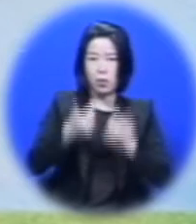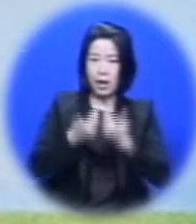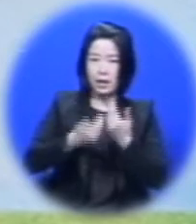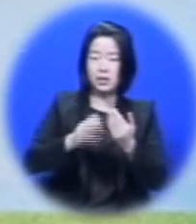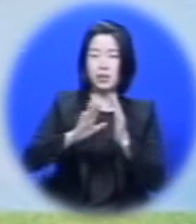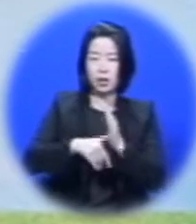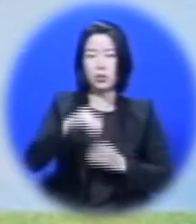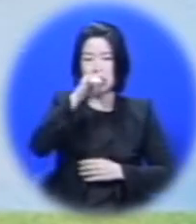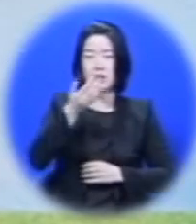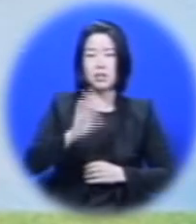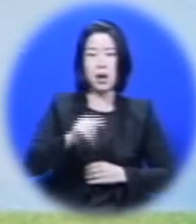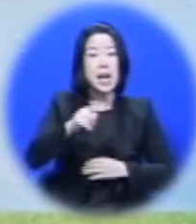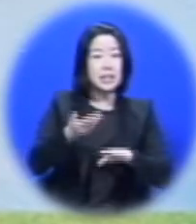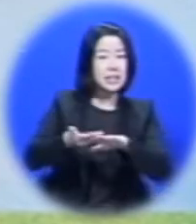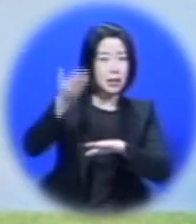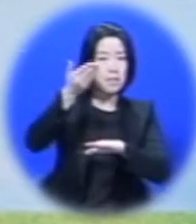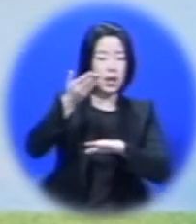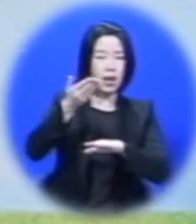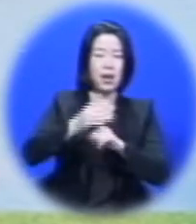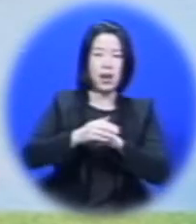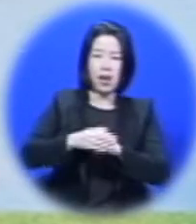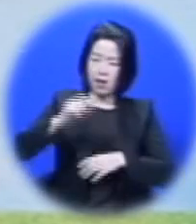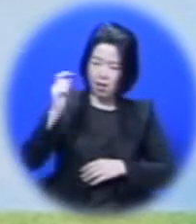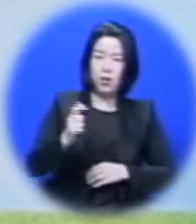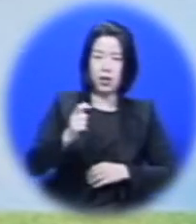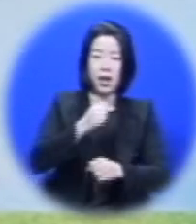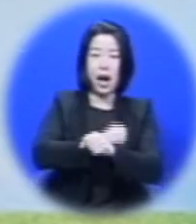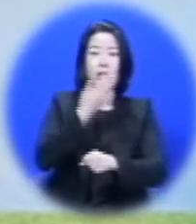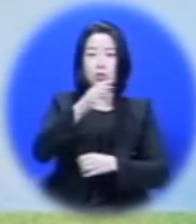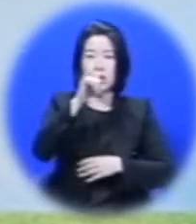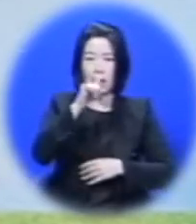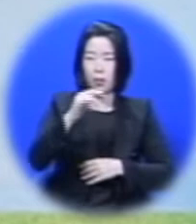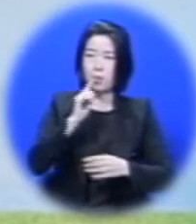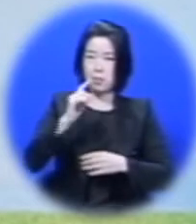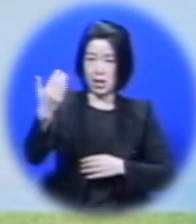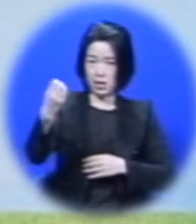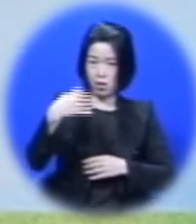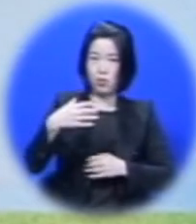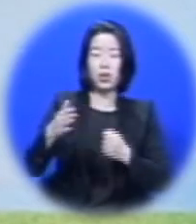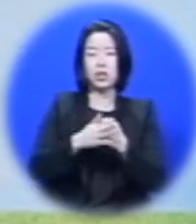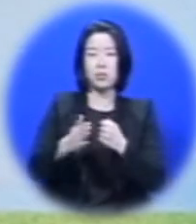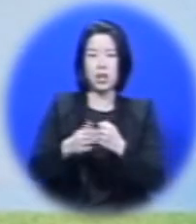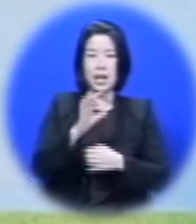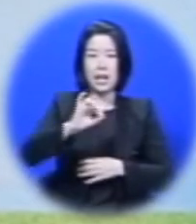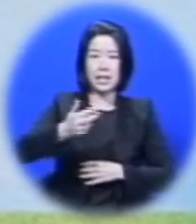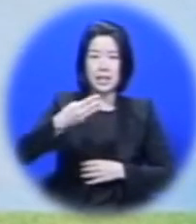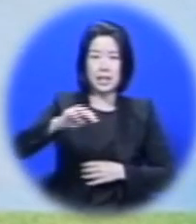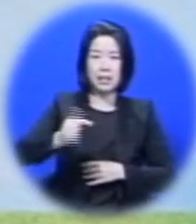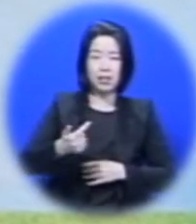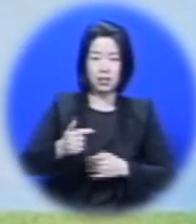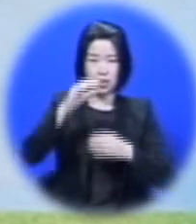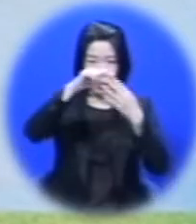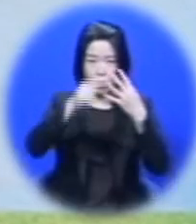있었지만 그 선배가 단호하게 그렇게 할 수 있다고 말한 것 때문에 그는 인턴 과정이 끝날